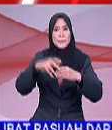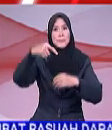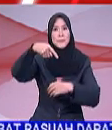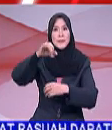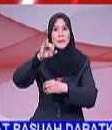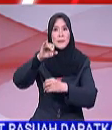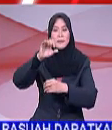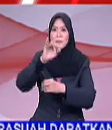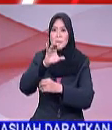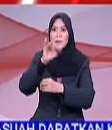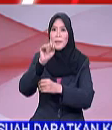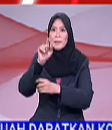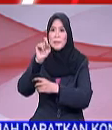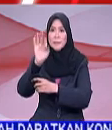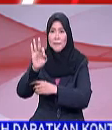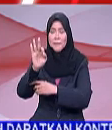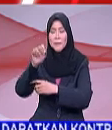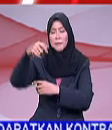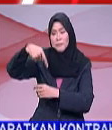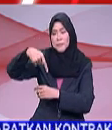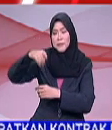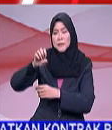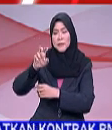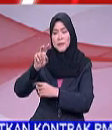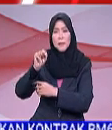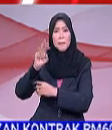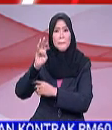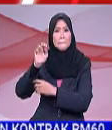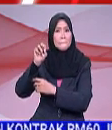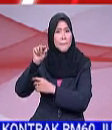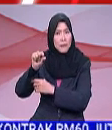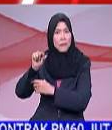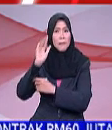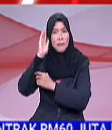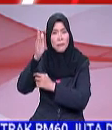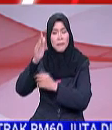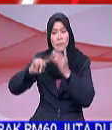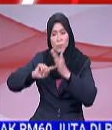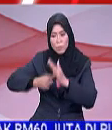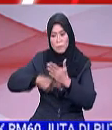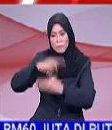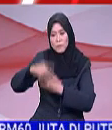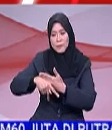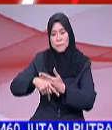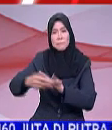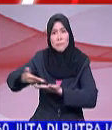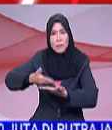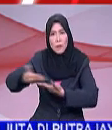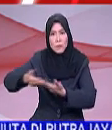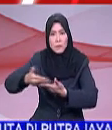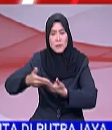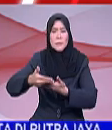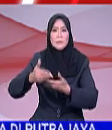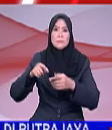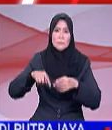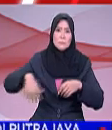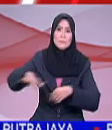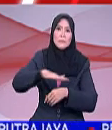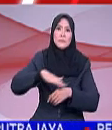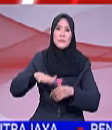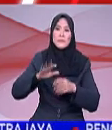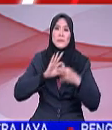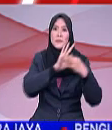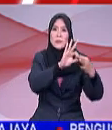Kebangsaan CITF Pinampang akan memulakan program outreach vaksinasi COVID-19 di kawasan berkenaan